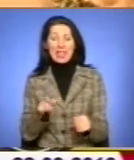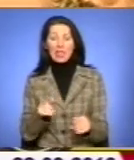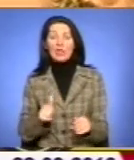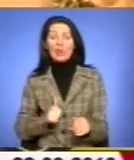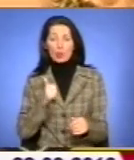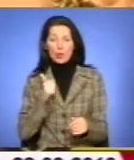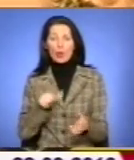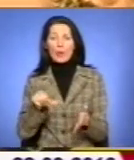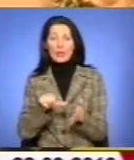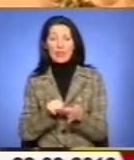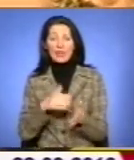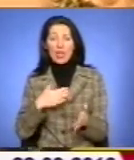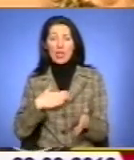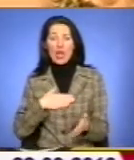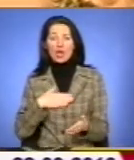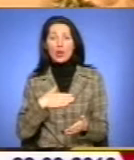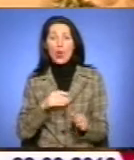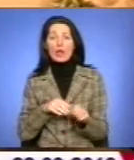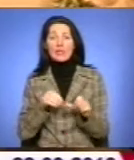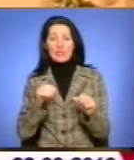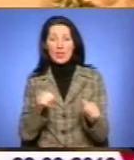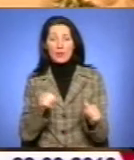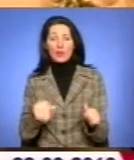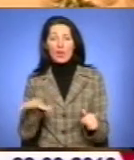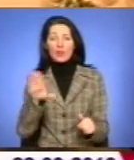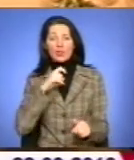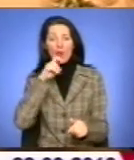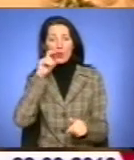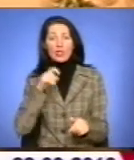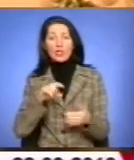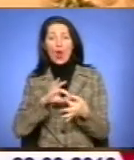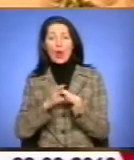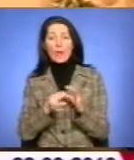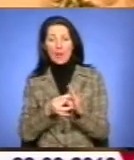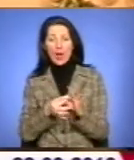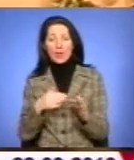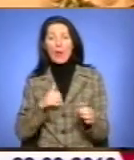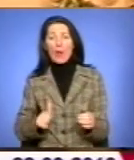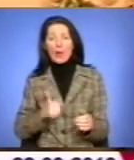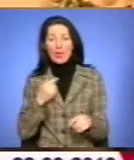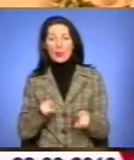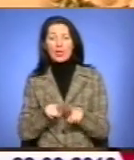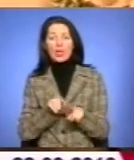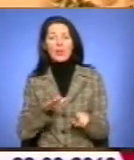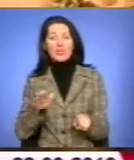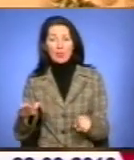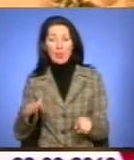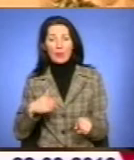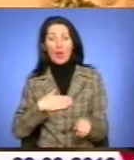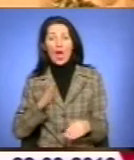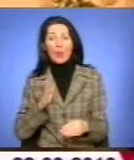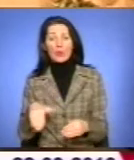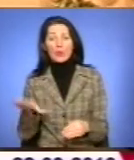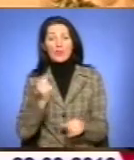достойно представили нашу землю на всеукраїнській олімпіаді. Ми пишаємося такими дітьми і ми будемо